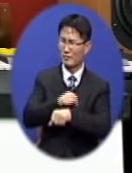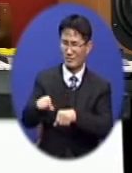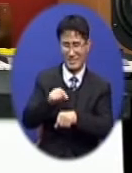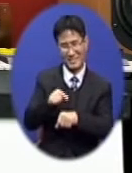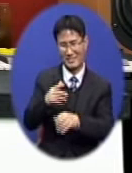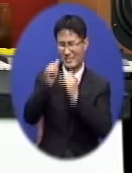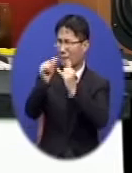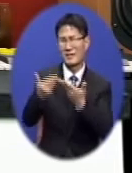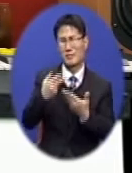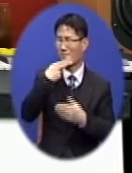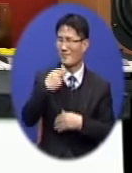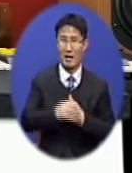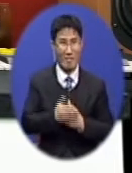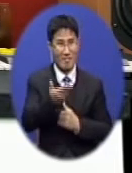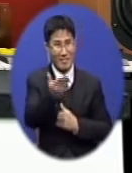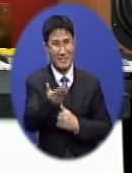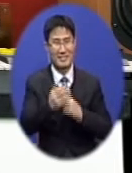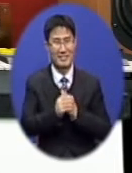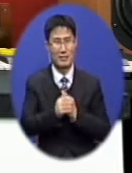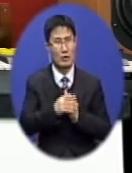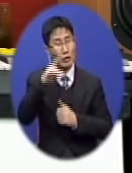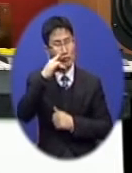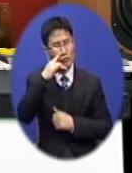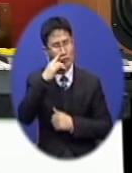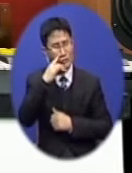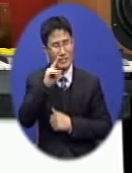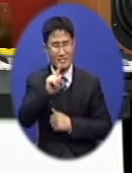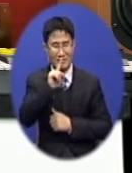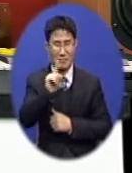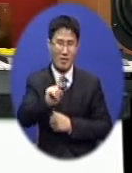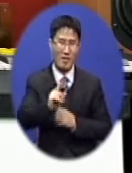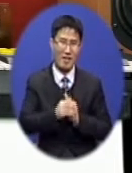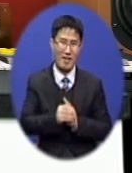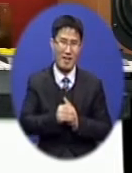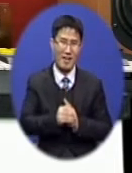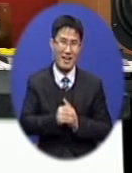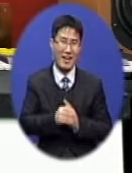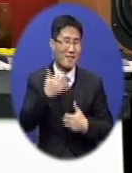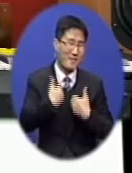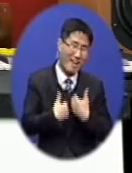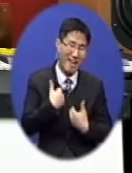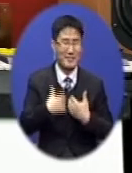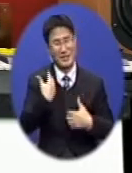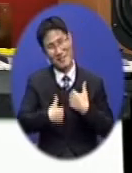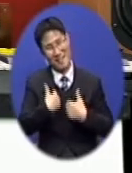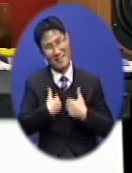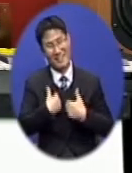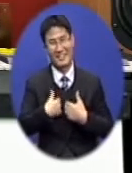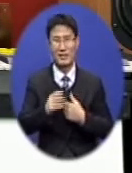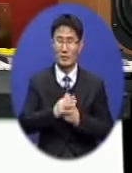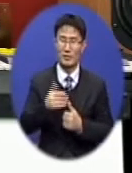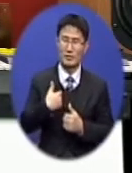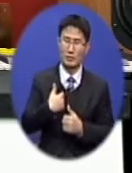못 받았네요. 네, 근데 김혜영 네. 씨가 네. 궁금한 게 그 반갑습니다. 전 그거 들은 기억이 나거든요.